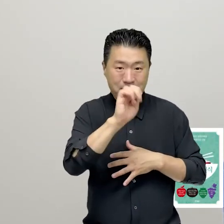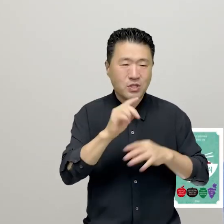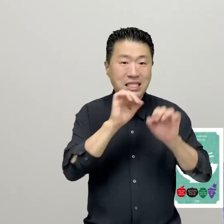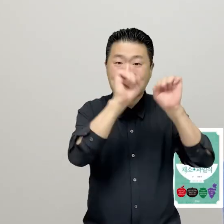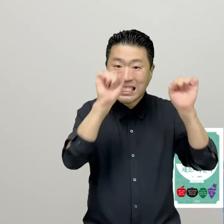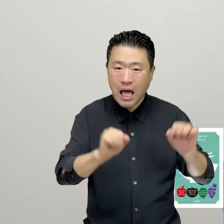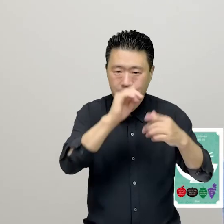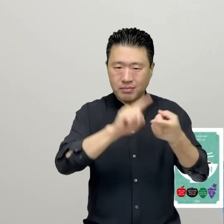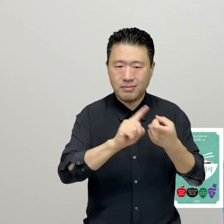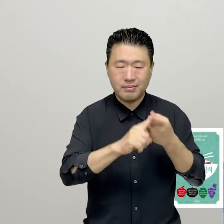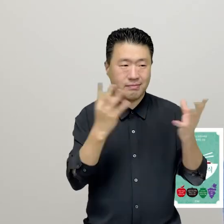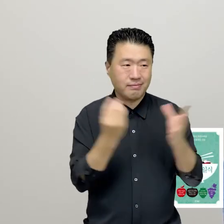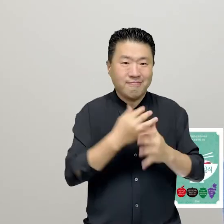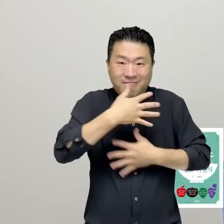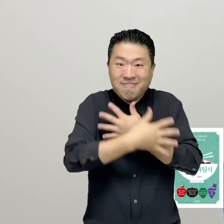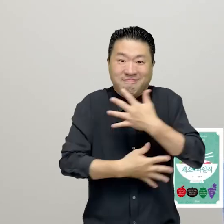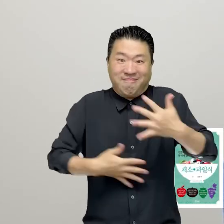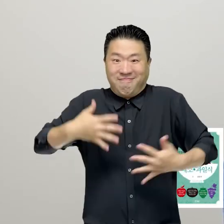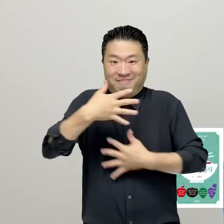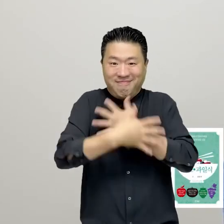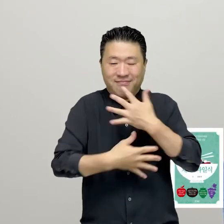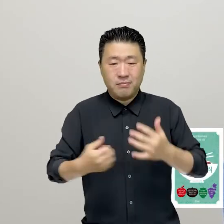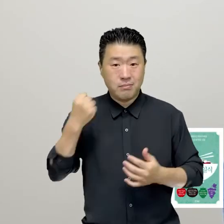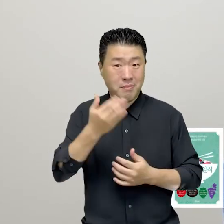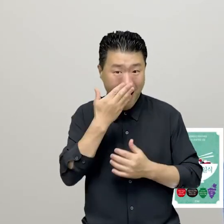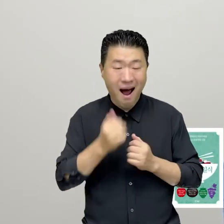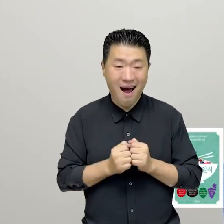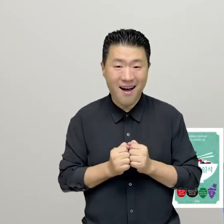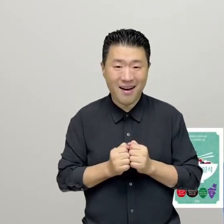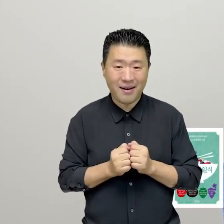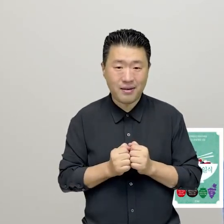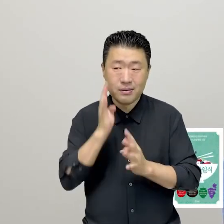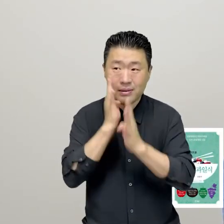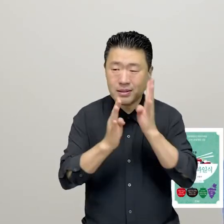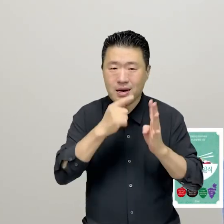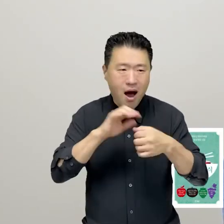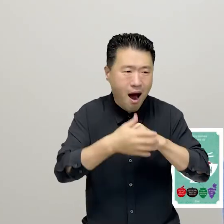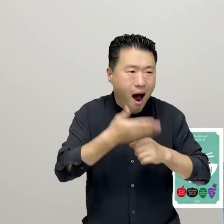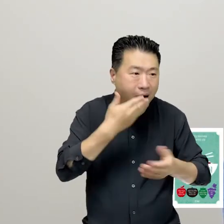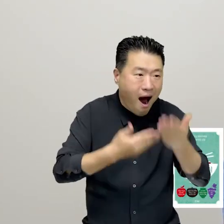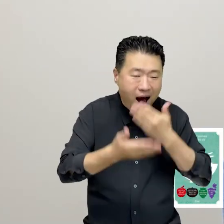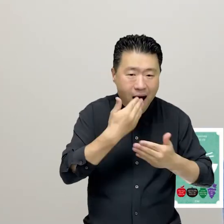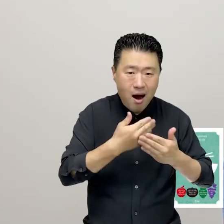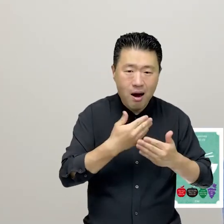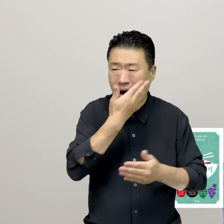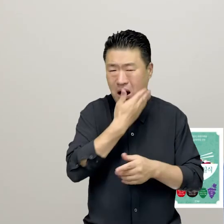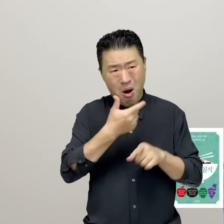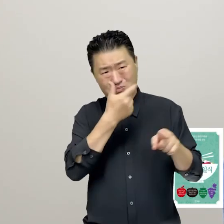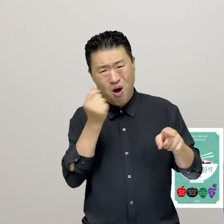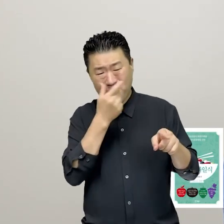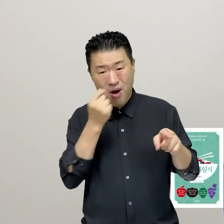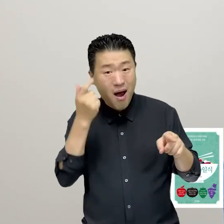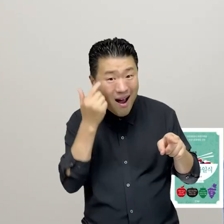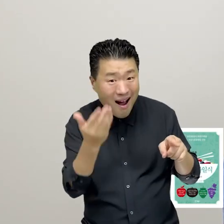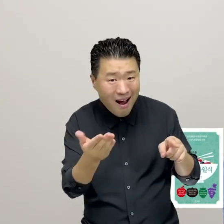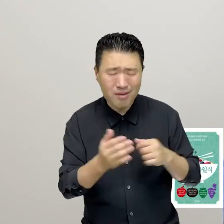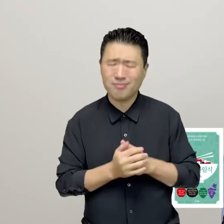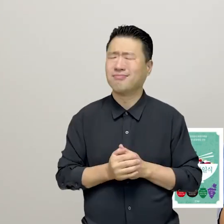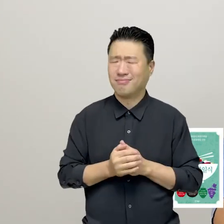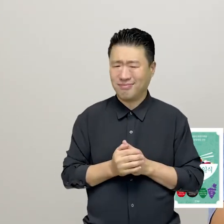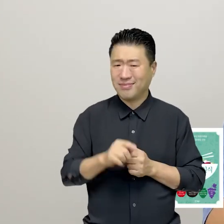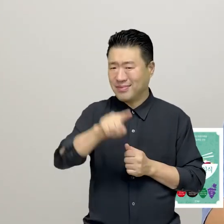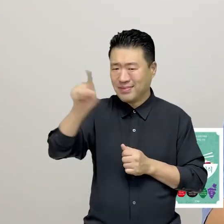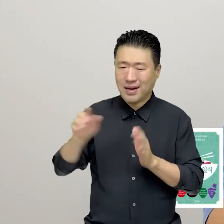림프 시스템을 제대로 돌아가게끔 만들어줍니다. 채소 과일식을 하면은 영양분이